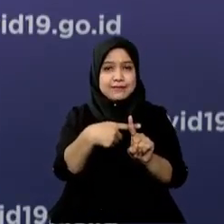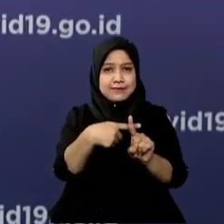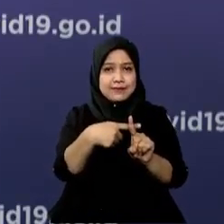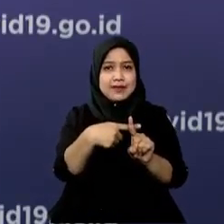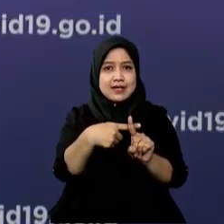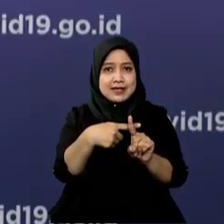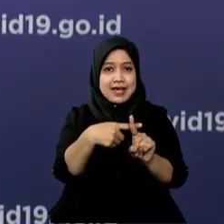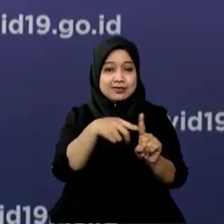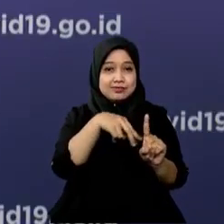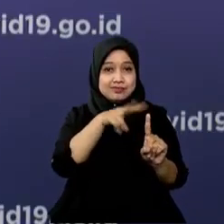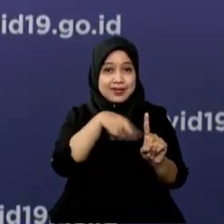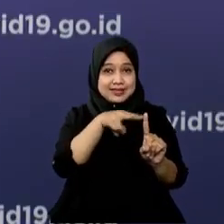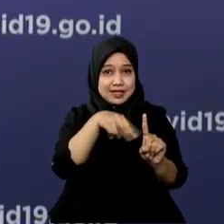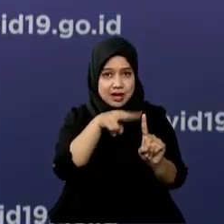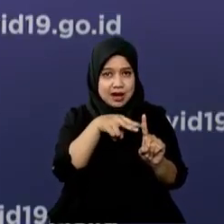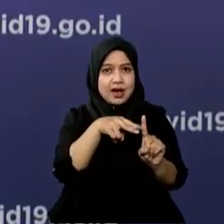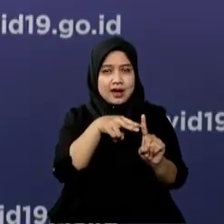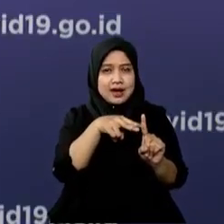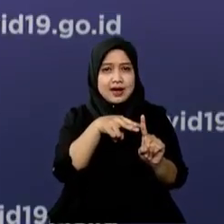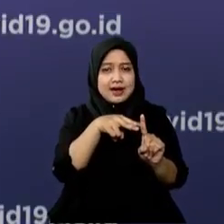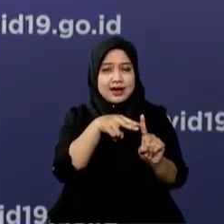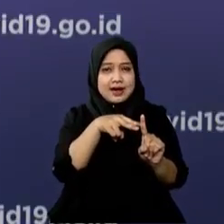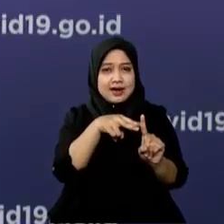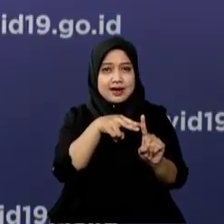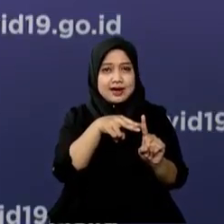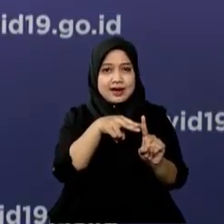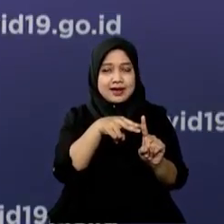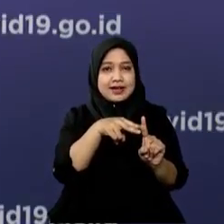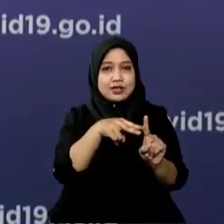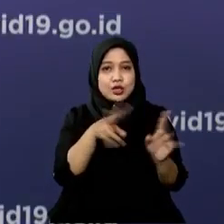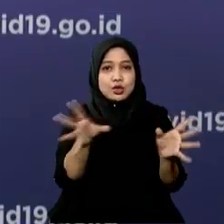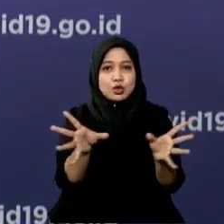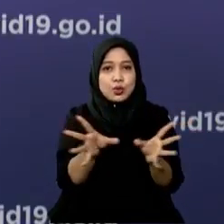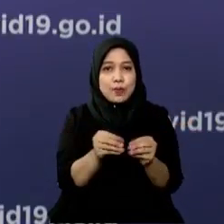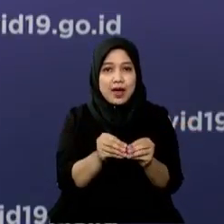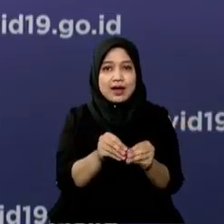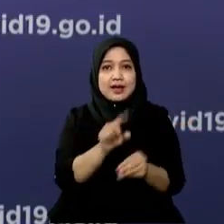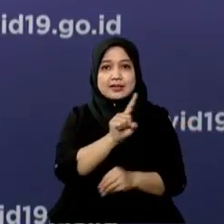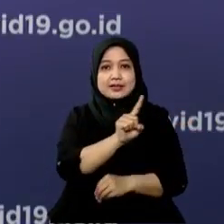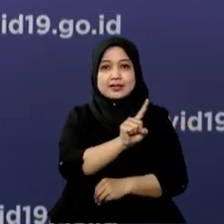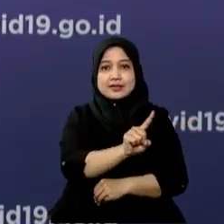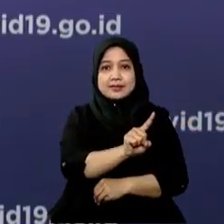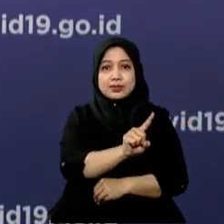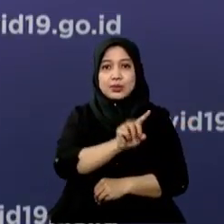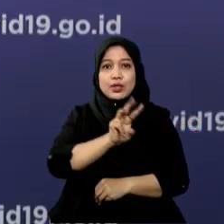kita periksa terkonfirmasi sebanyak